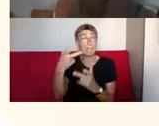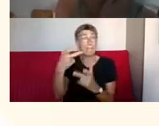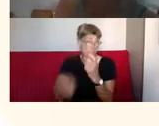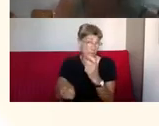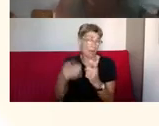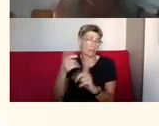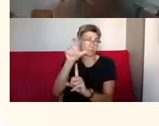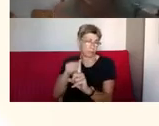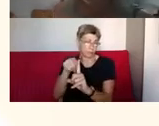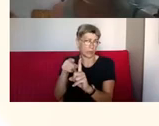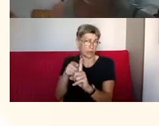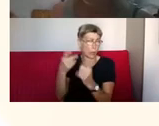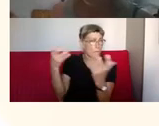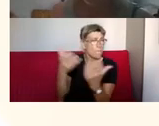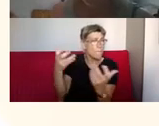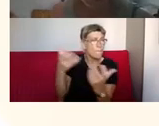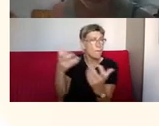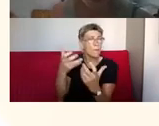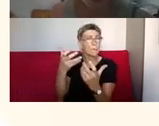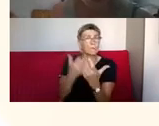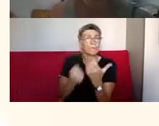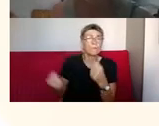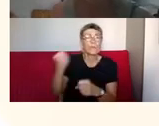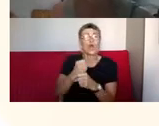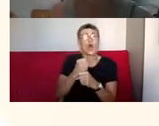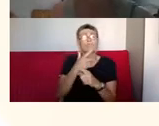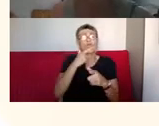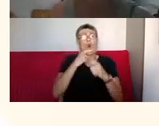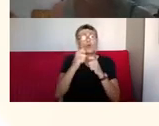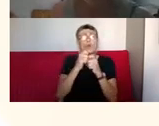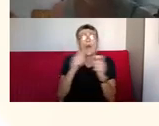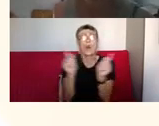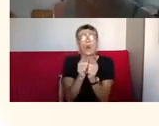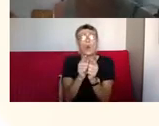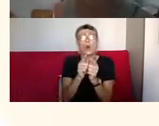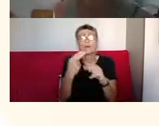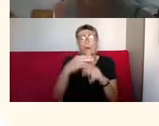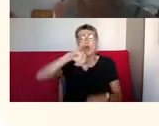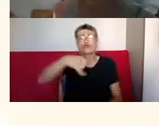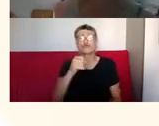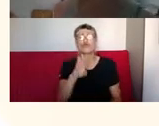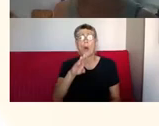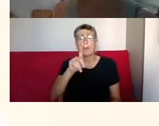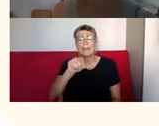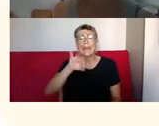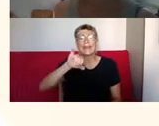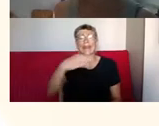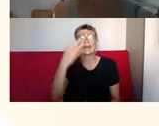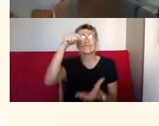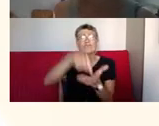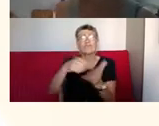d'ailleurs réalisé avec lui, de créer un job dating au sein du Parlement européen, donc à Bruxelles, en